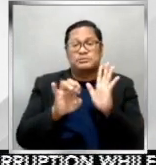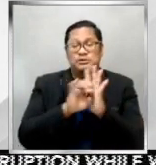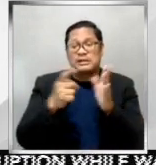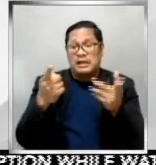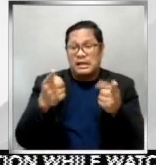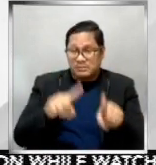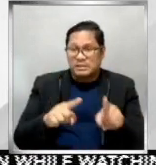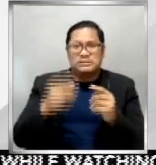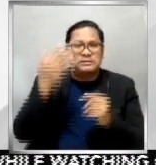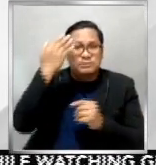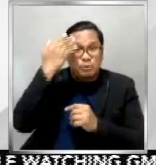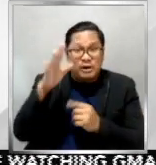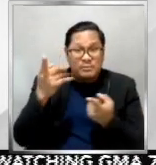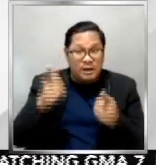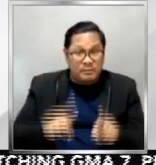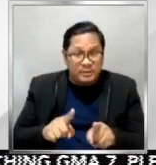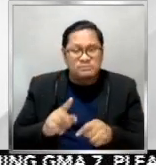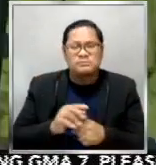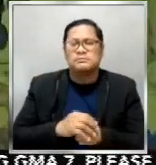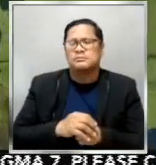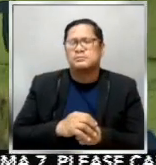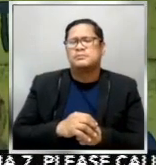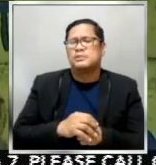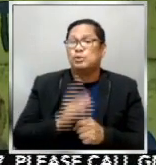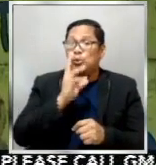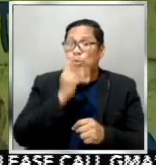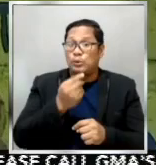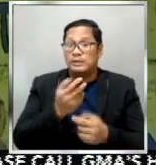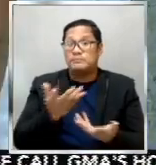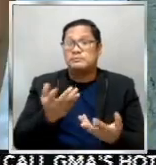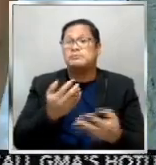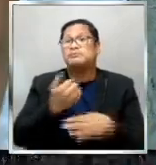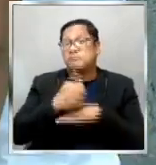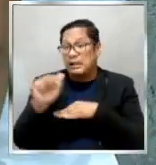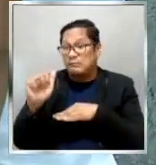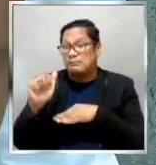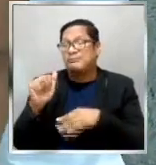inaasahan, sino ang mananagot? Von Aquino, Nakatutok, 24 Oras.